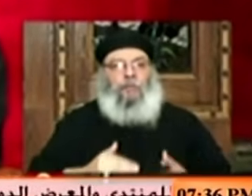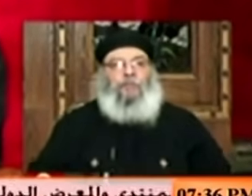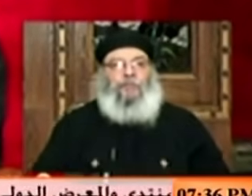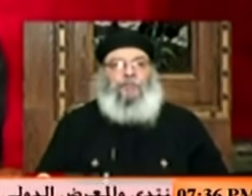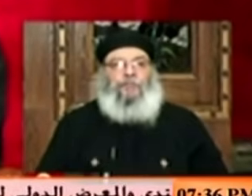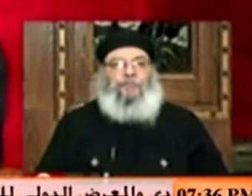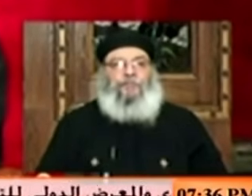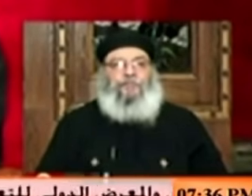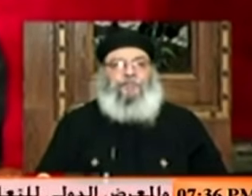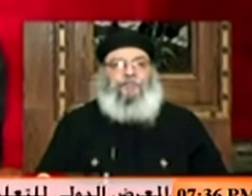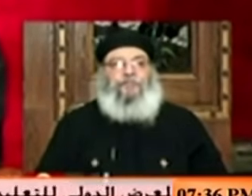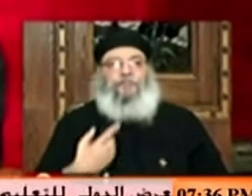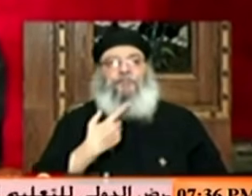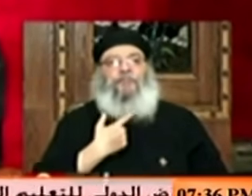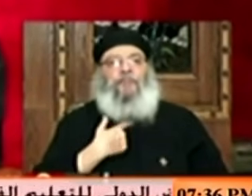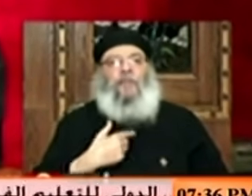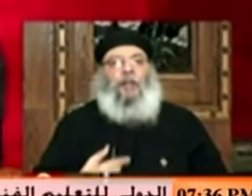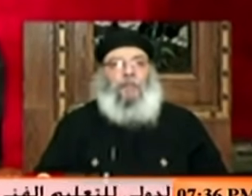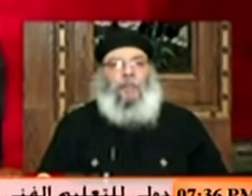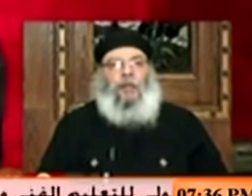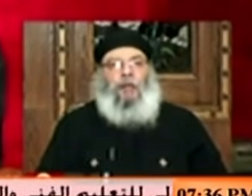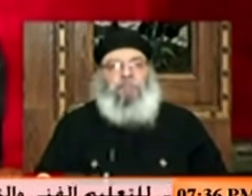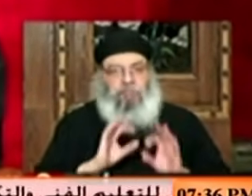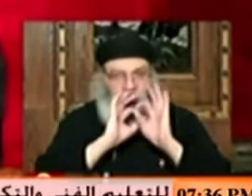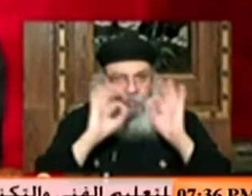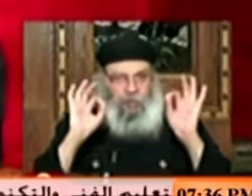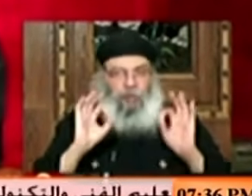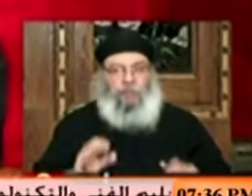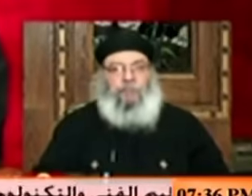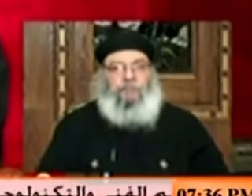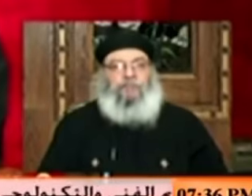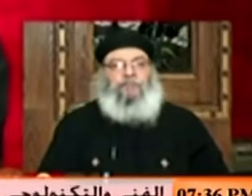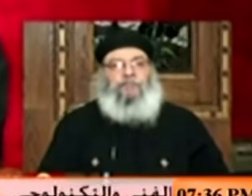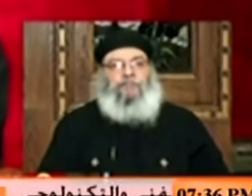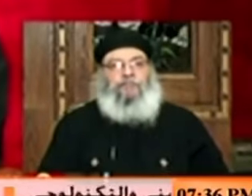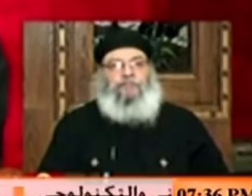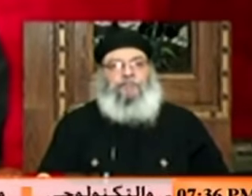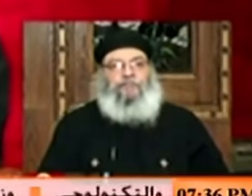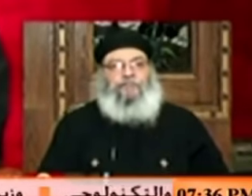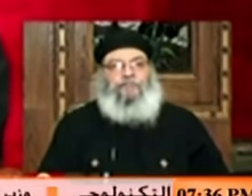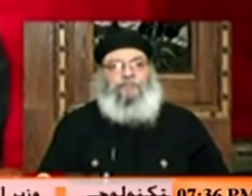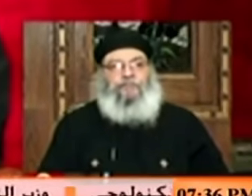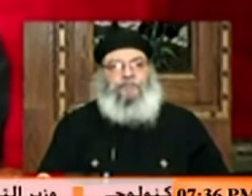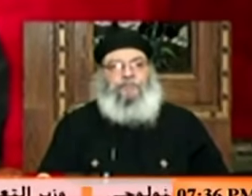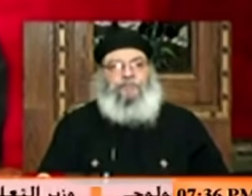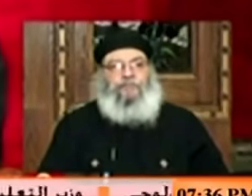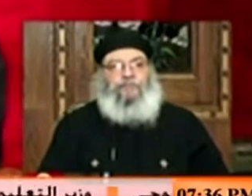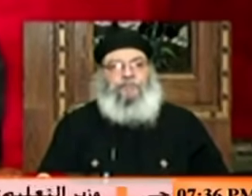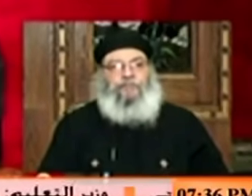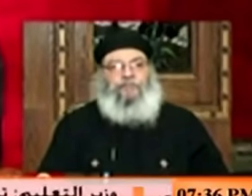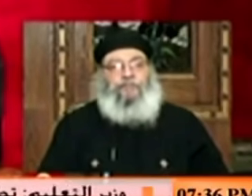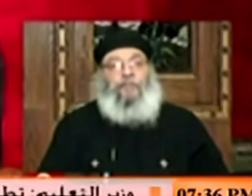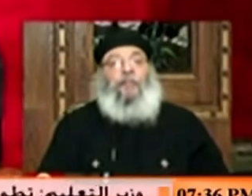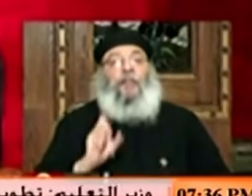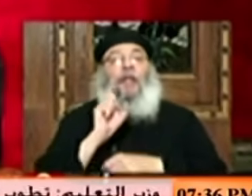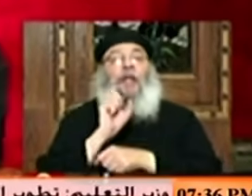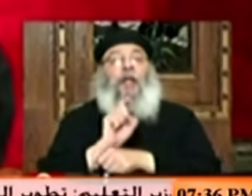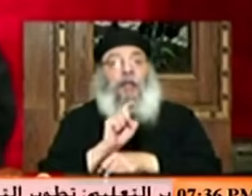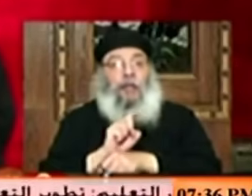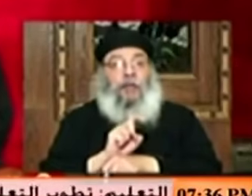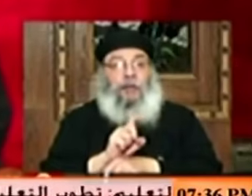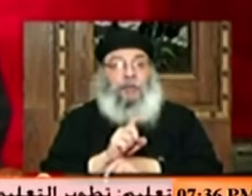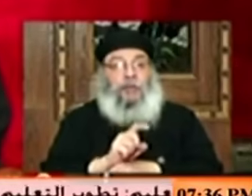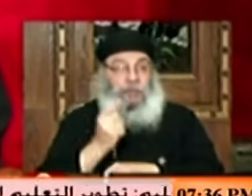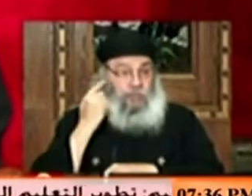ا بالمحبه الكامله تمل الخدمه من القصص اللطيفه ضروري